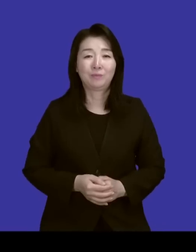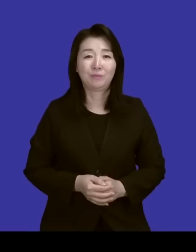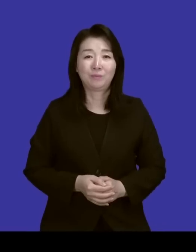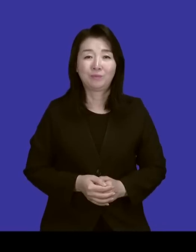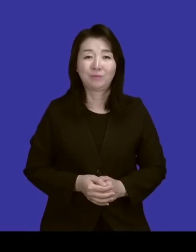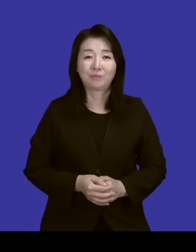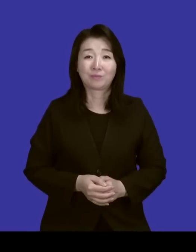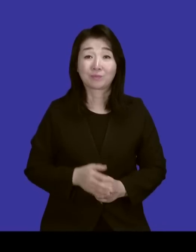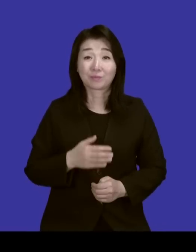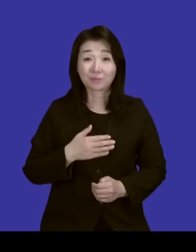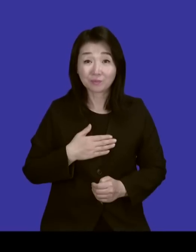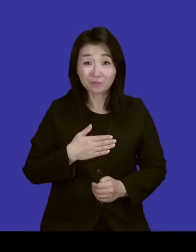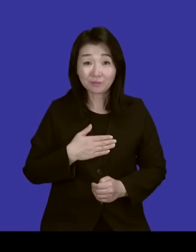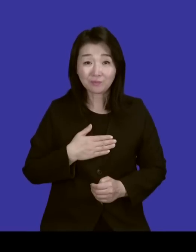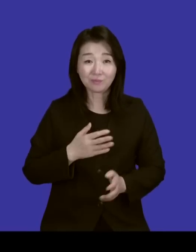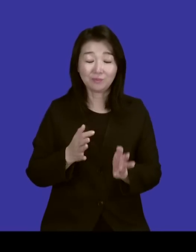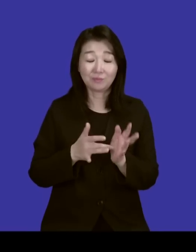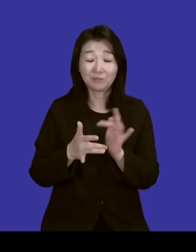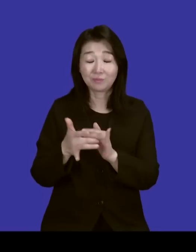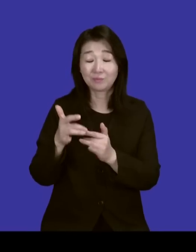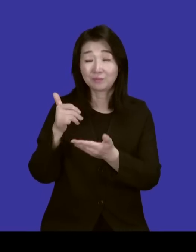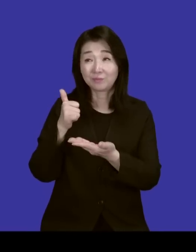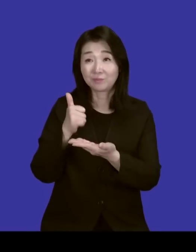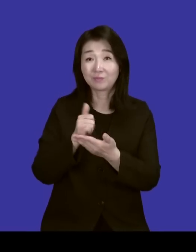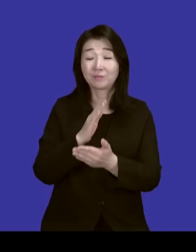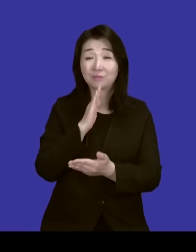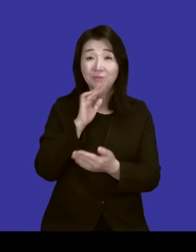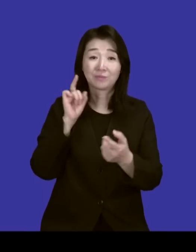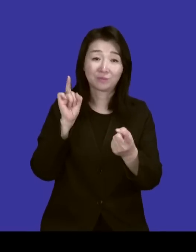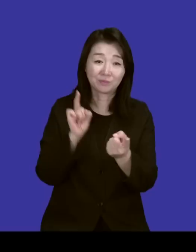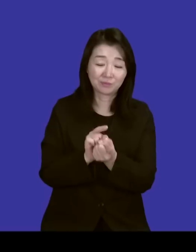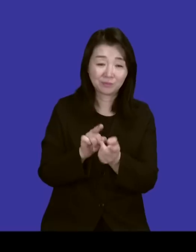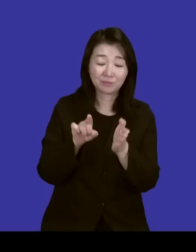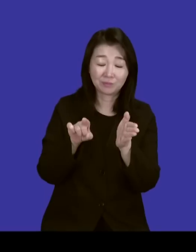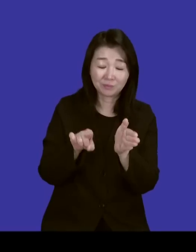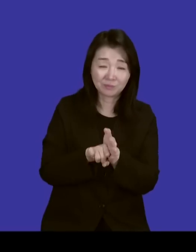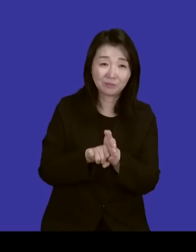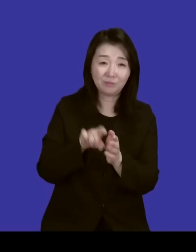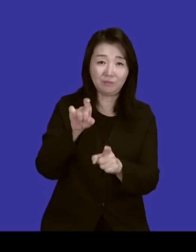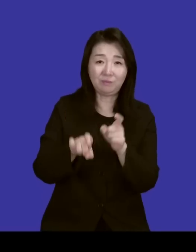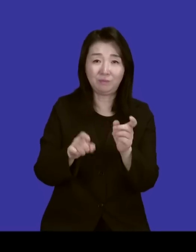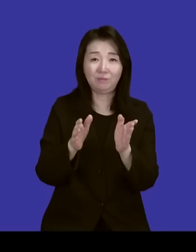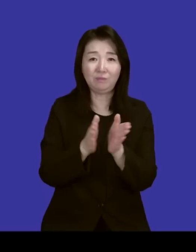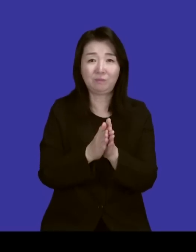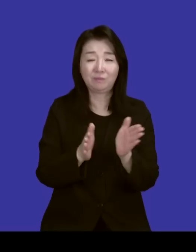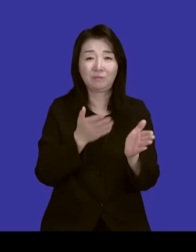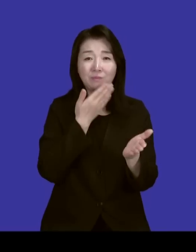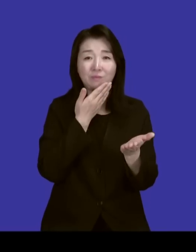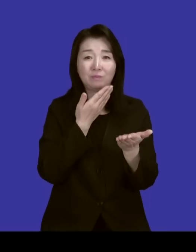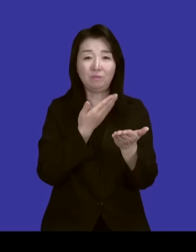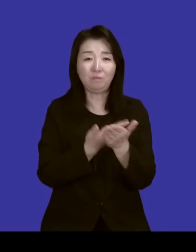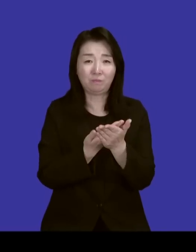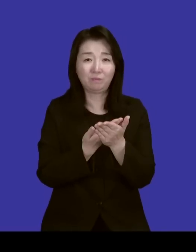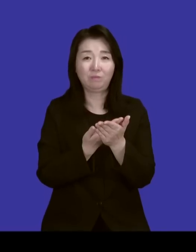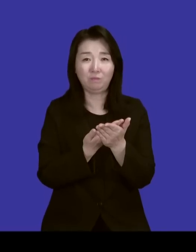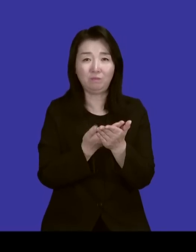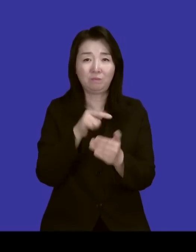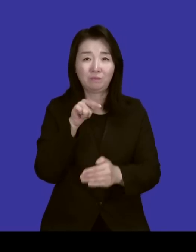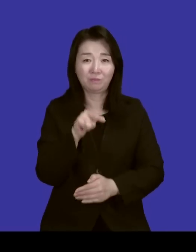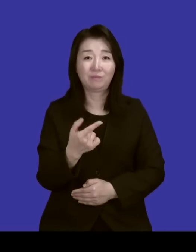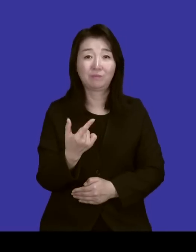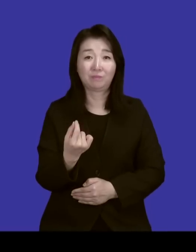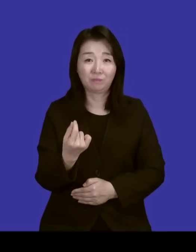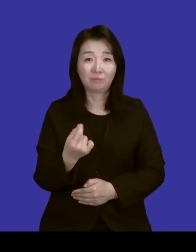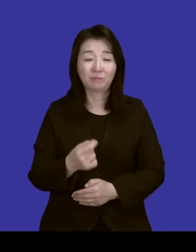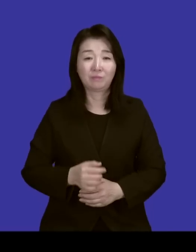제가 예수님을 참으로 만나고 신앙의 걸음을 시작하게 된 중요한 어떤 전기, 예. 터닝